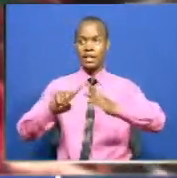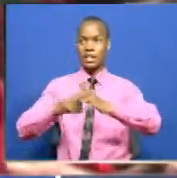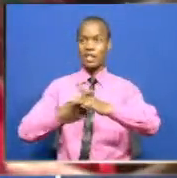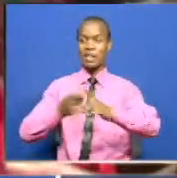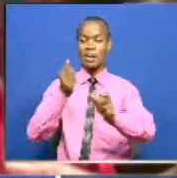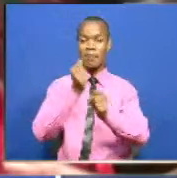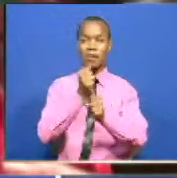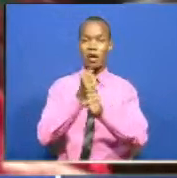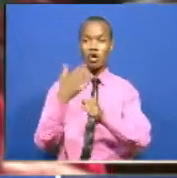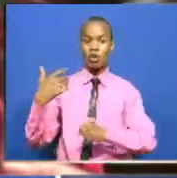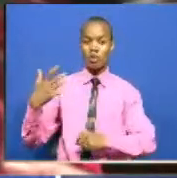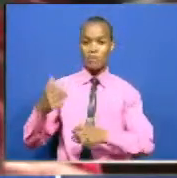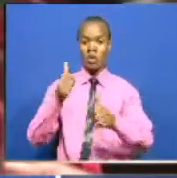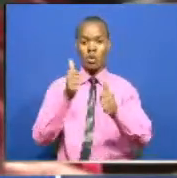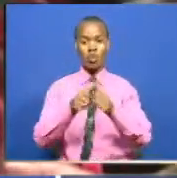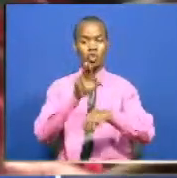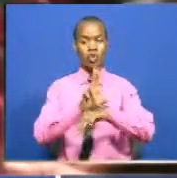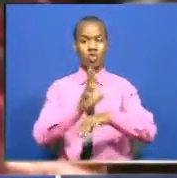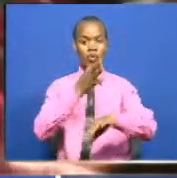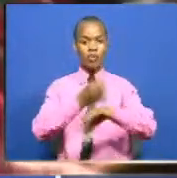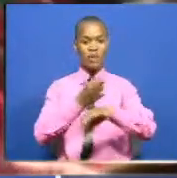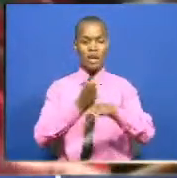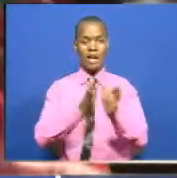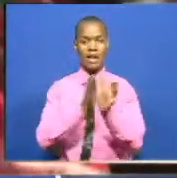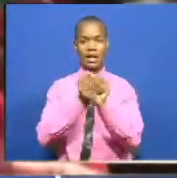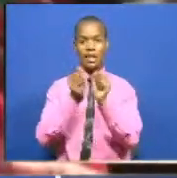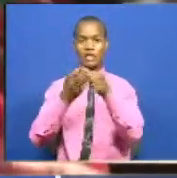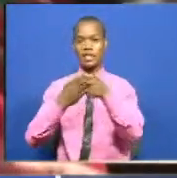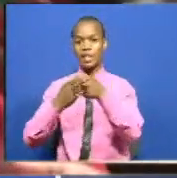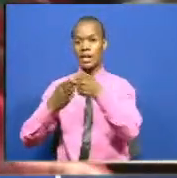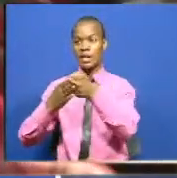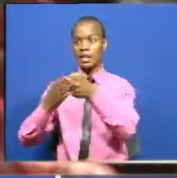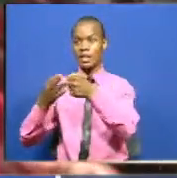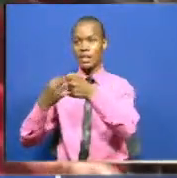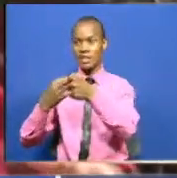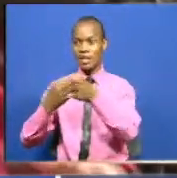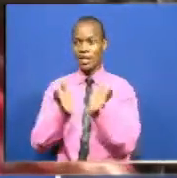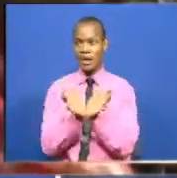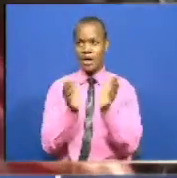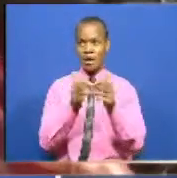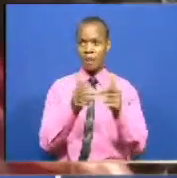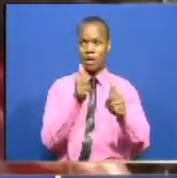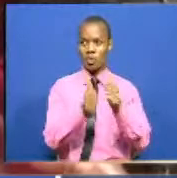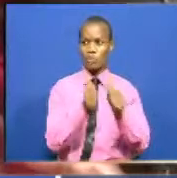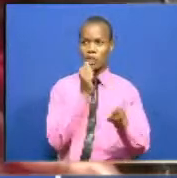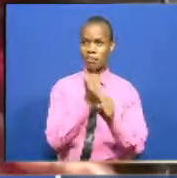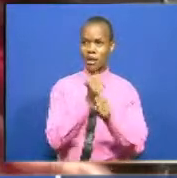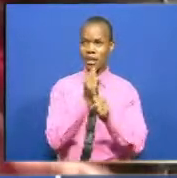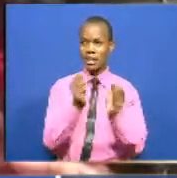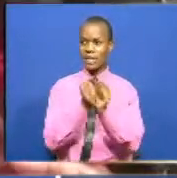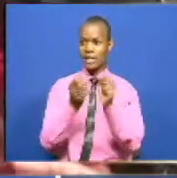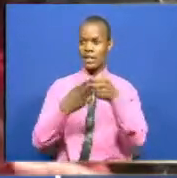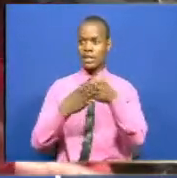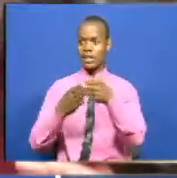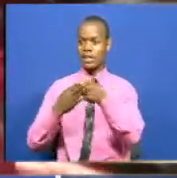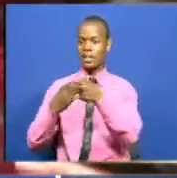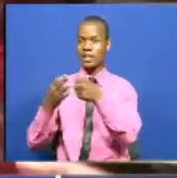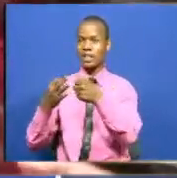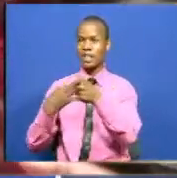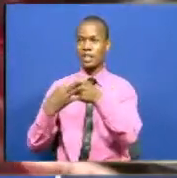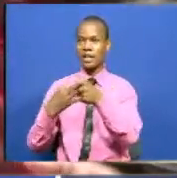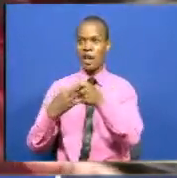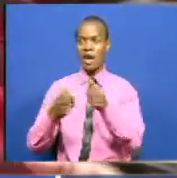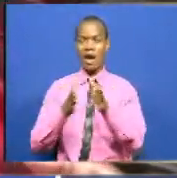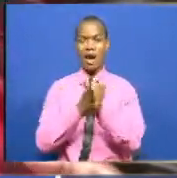maybe wamefanya forgery na wameback 1998 kampuni ambayo ilitengenezwa 1990 mashamba ilipeanwa 1998 na